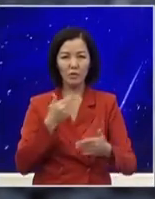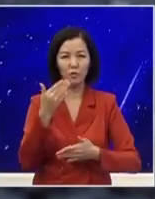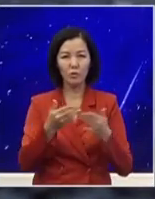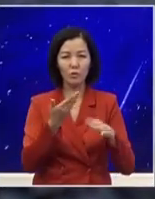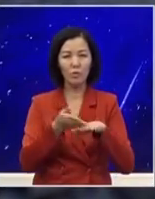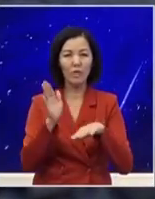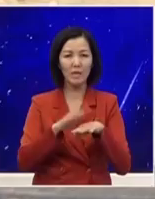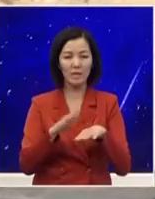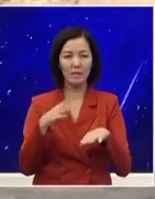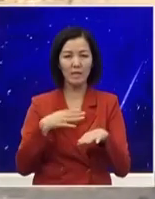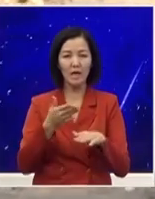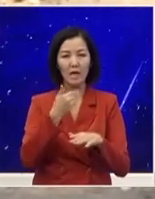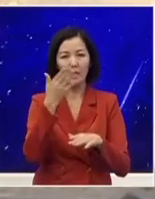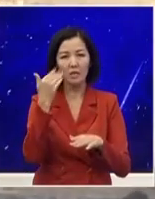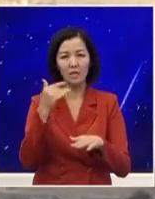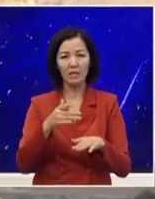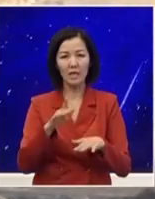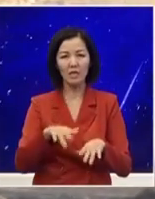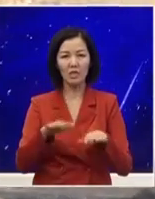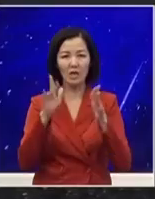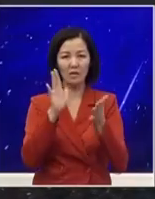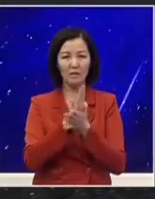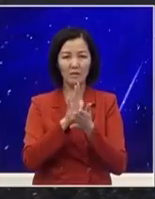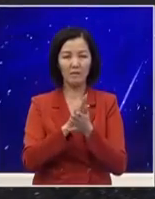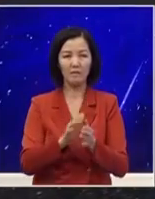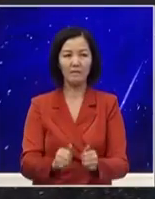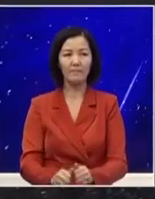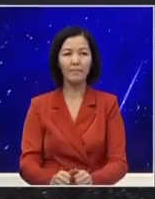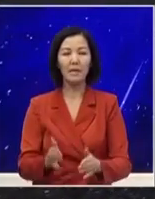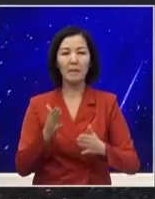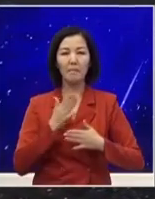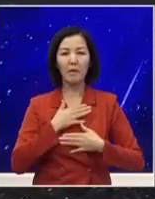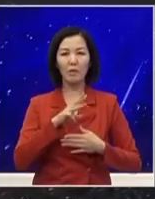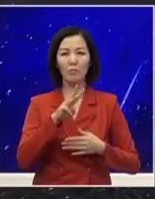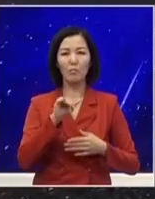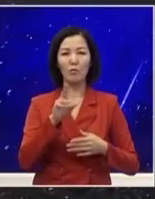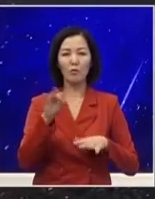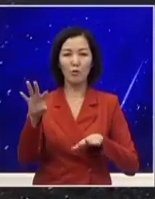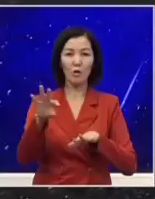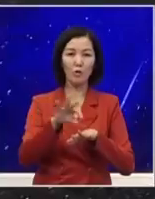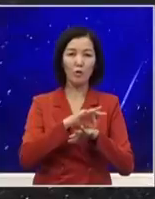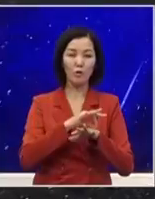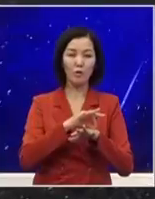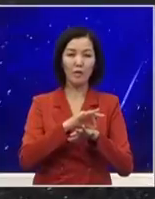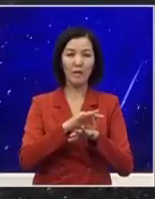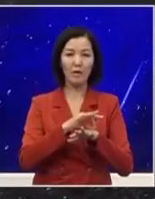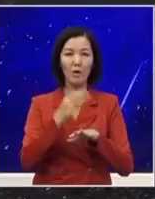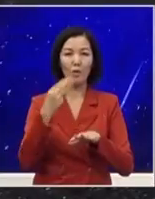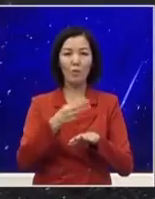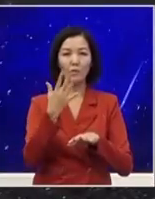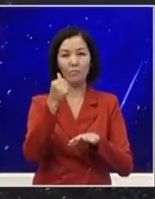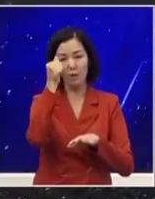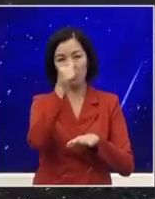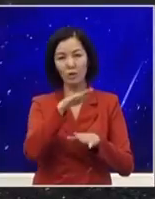жүру мүмкін емес. Жазда шаң жұтып жүрміз дейді. Мен Мұқыр ауылына келін боп түскеніне 35 жыл болды. Осы уақыт